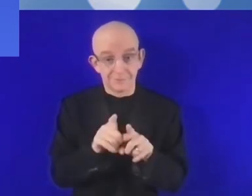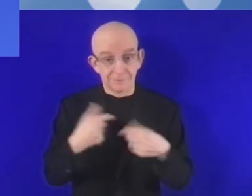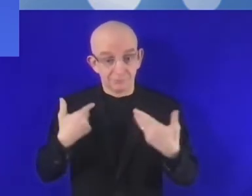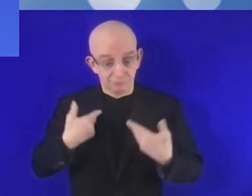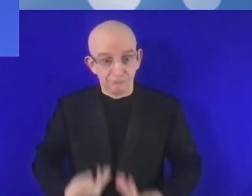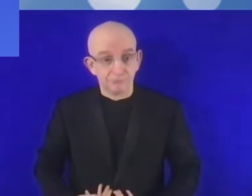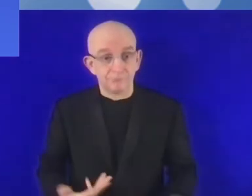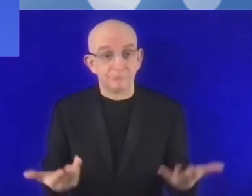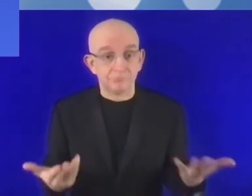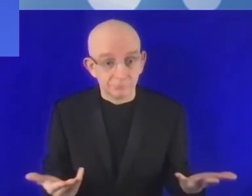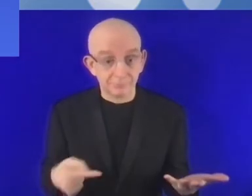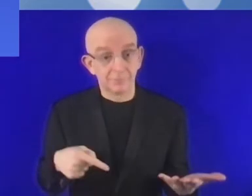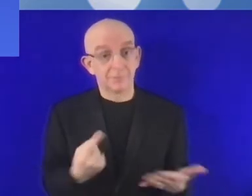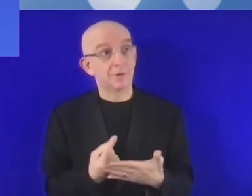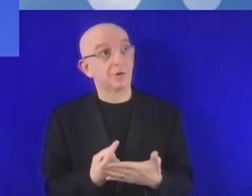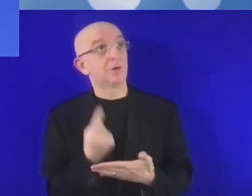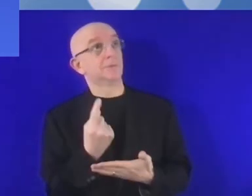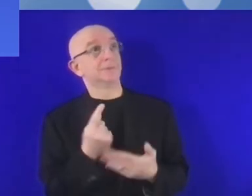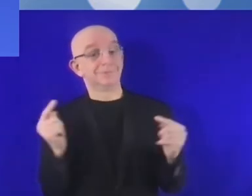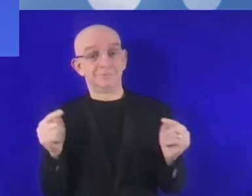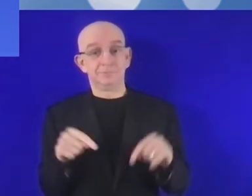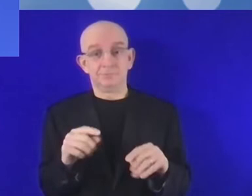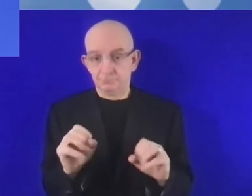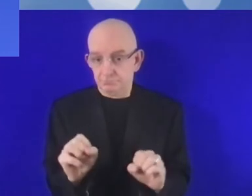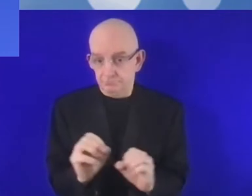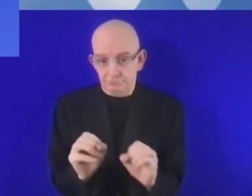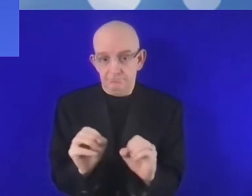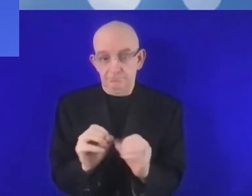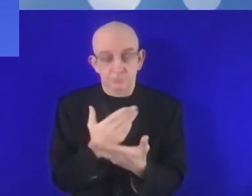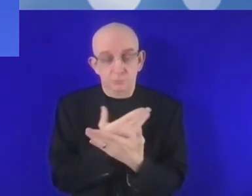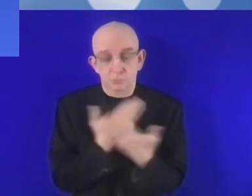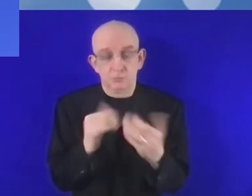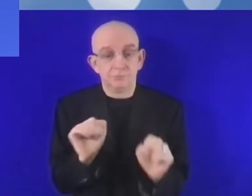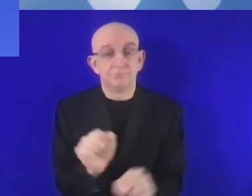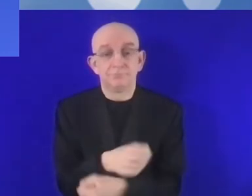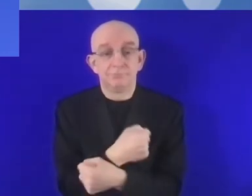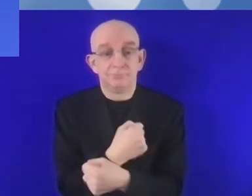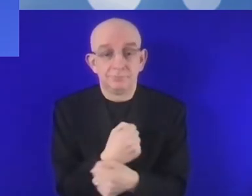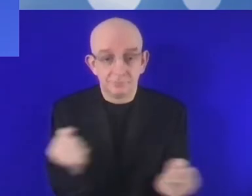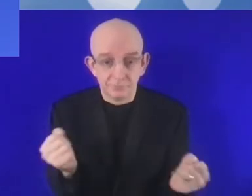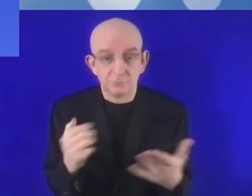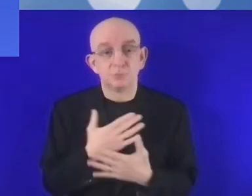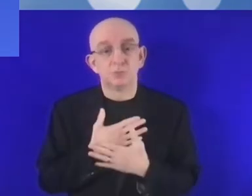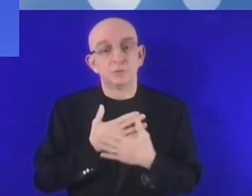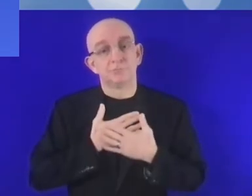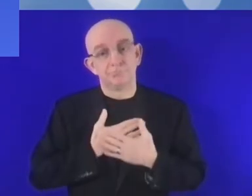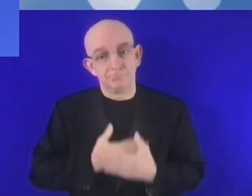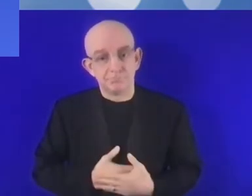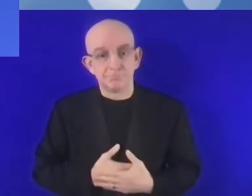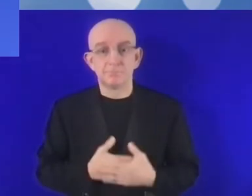ملايين من الناس الشباب الذين يعجزون عن هذه الإمكانية ولا